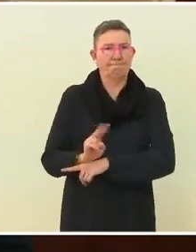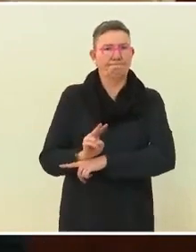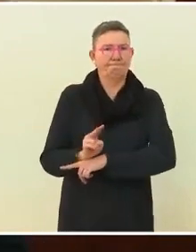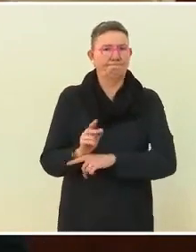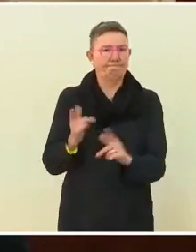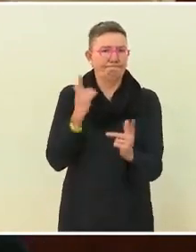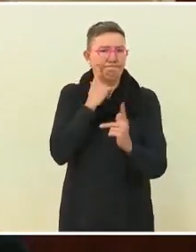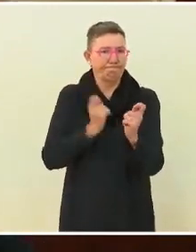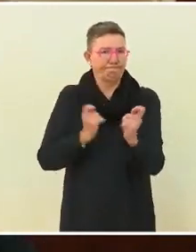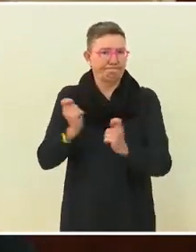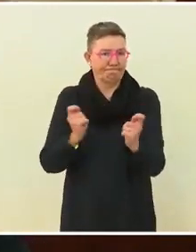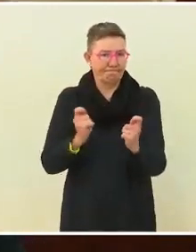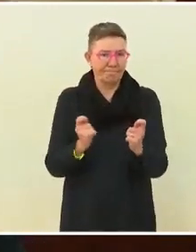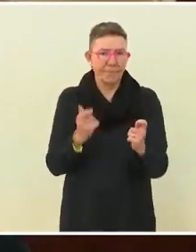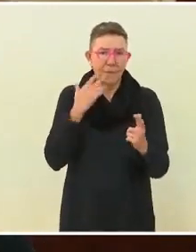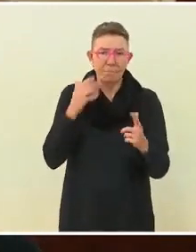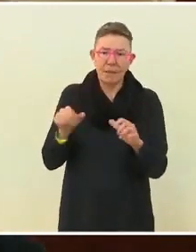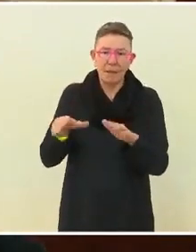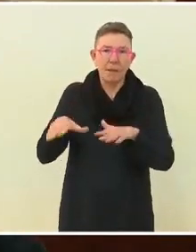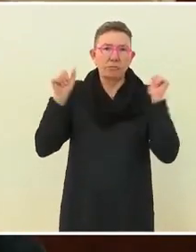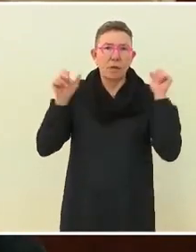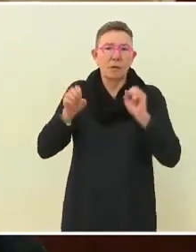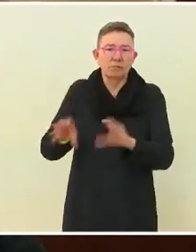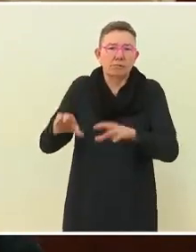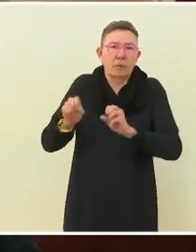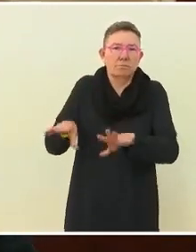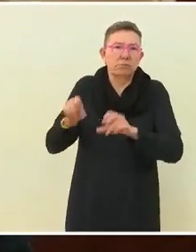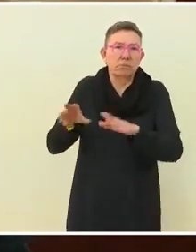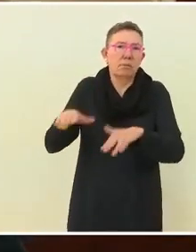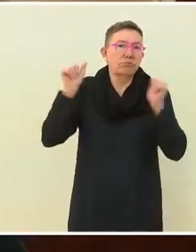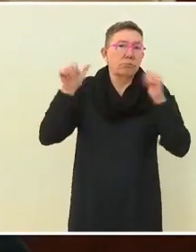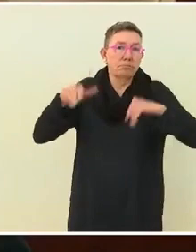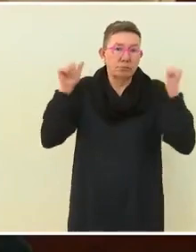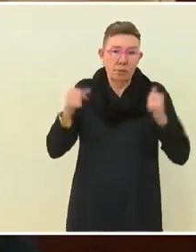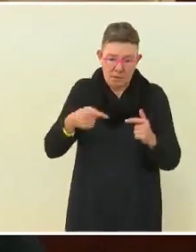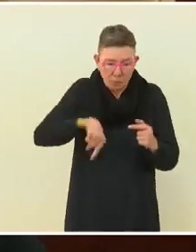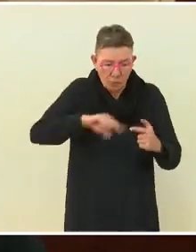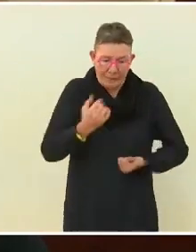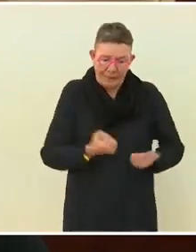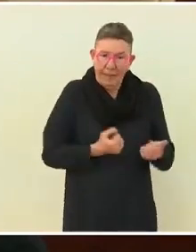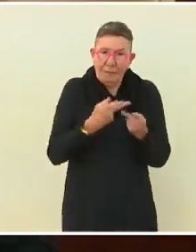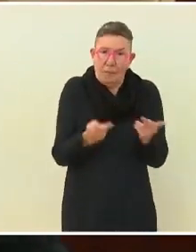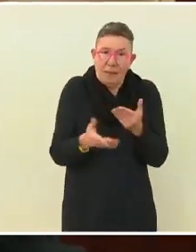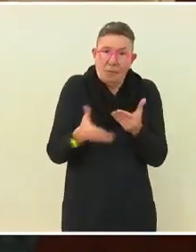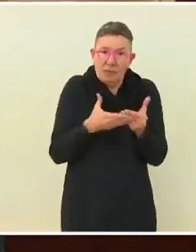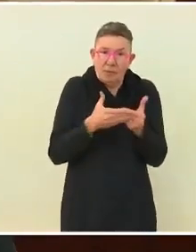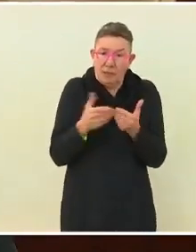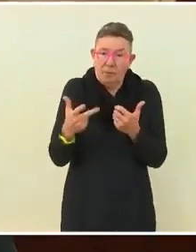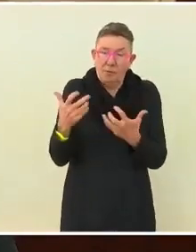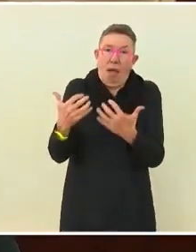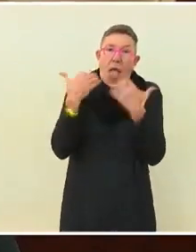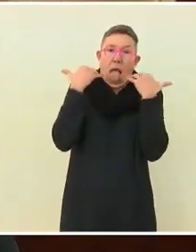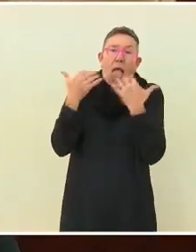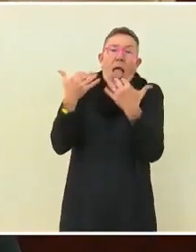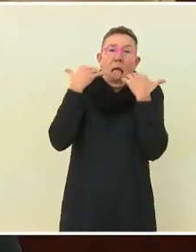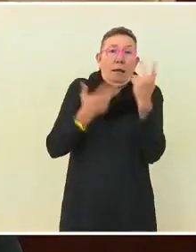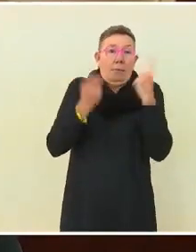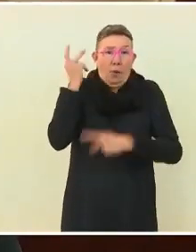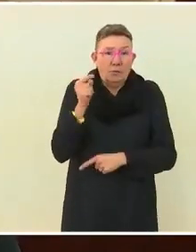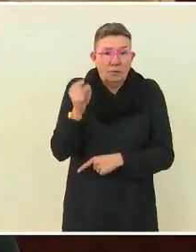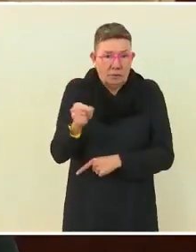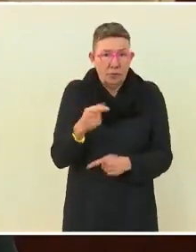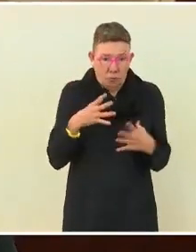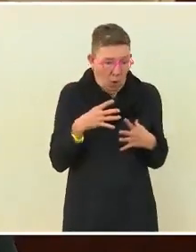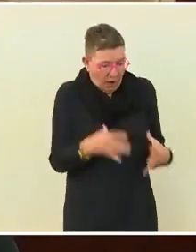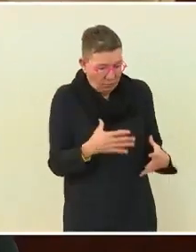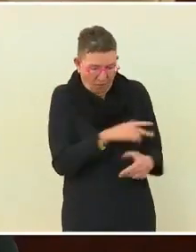ces désengagements entraînent une pression croissante sur nos propres services publics de proximité dont nous nous